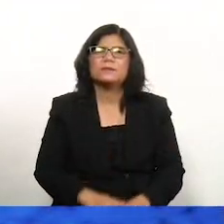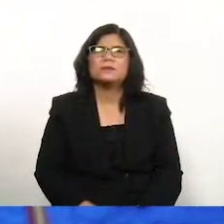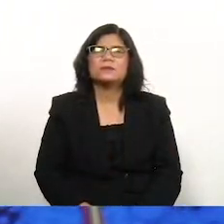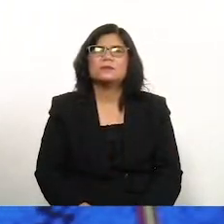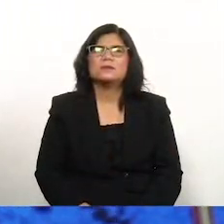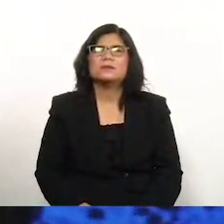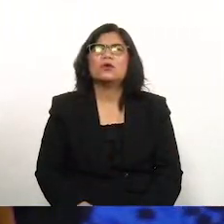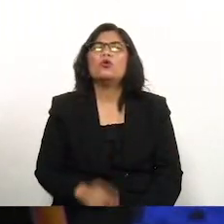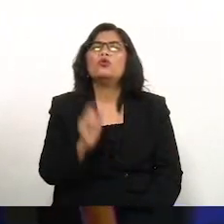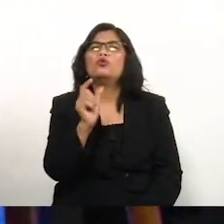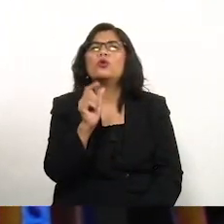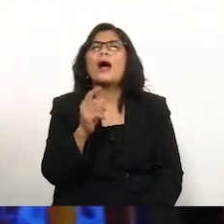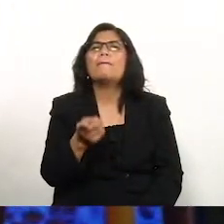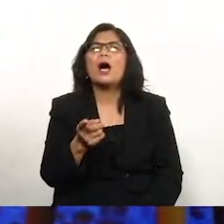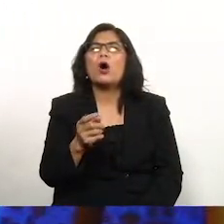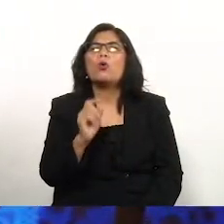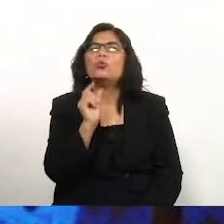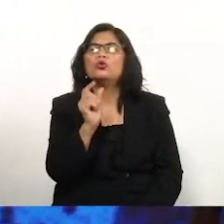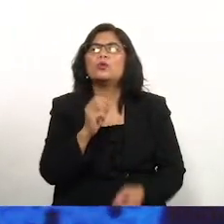Hai in order to Blast